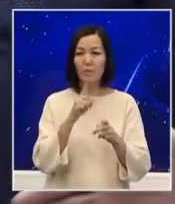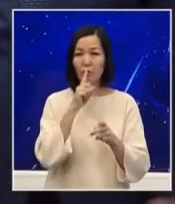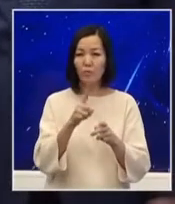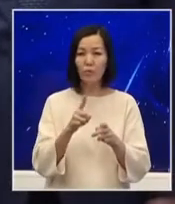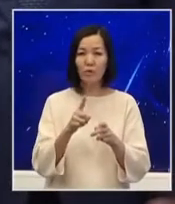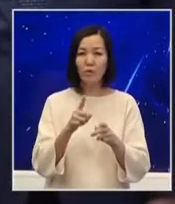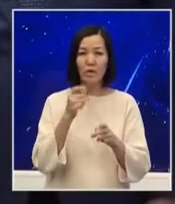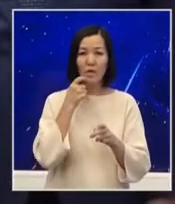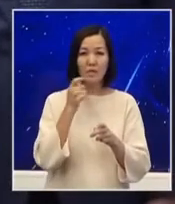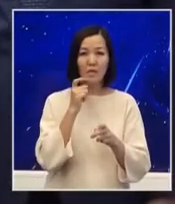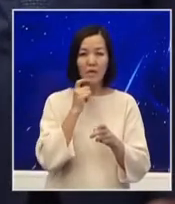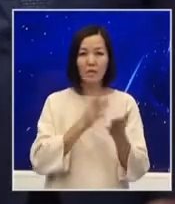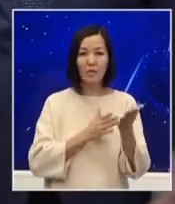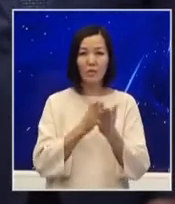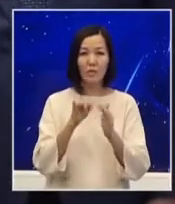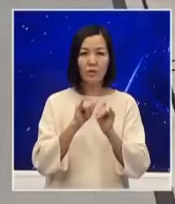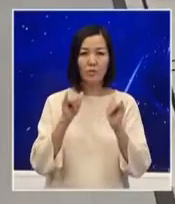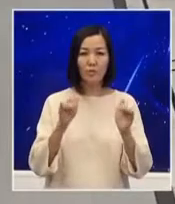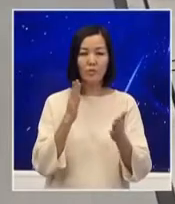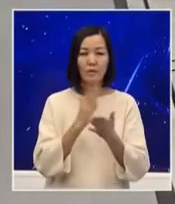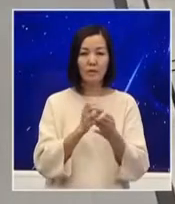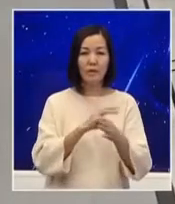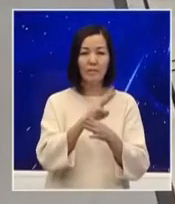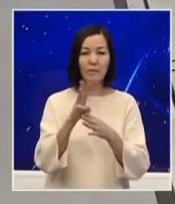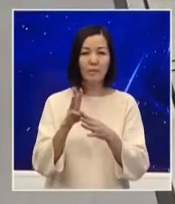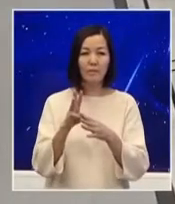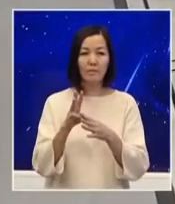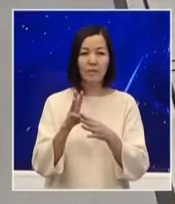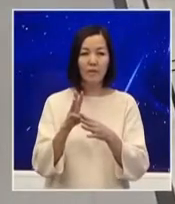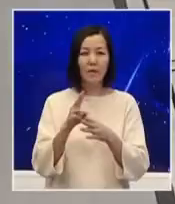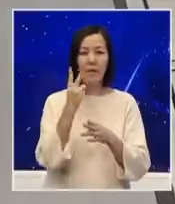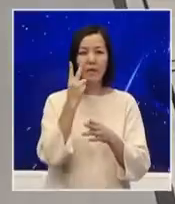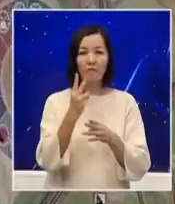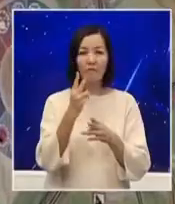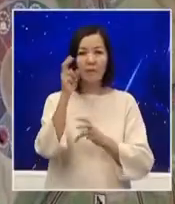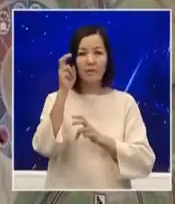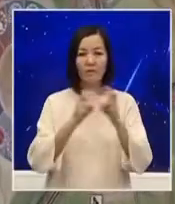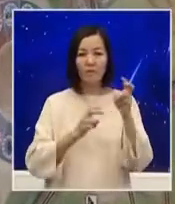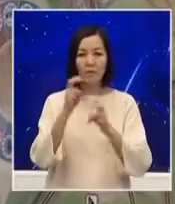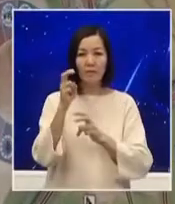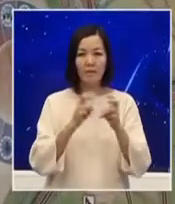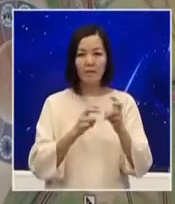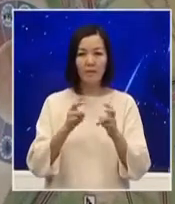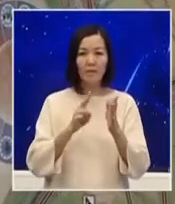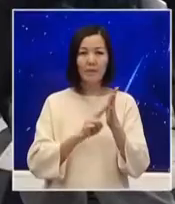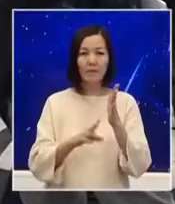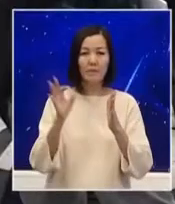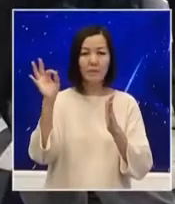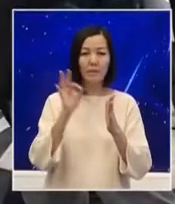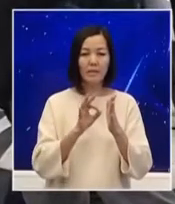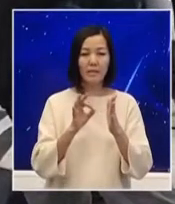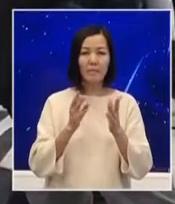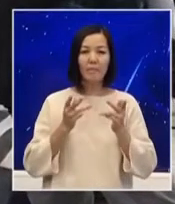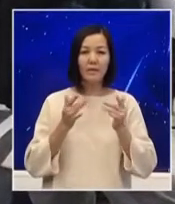на сахарном тростнике. Тогда мы обеспечим вот этими двумя только заводами, мы 70%